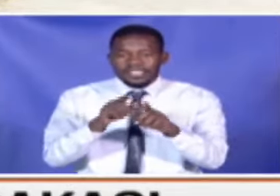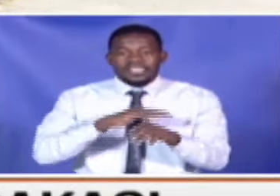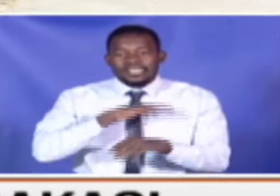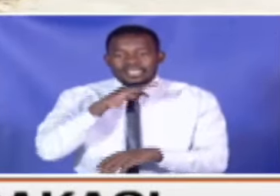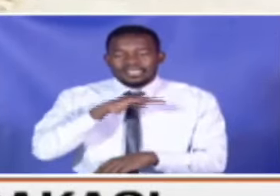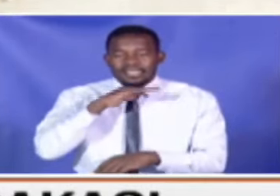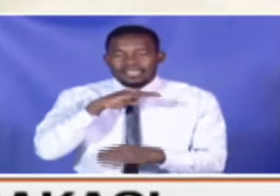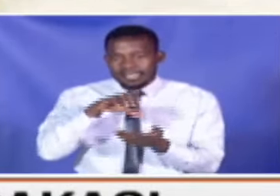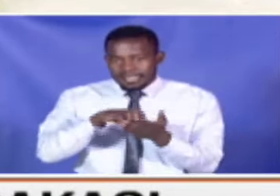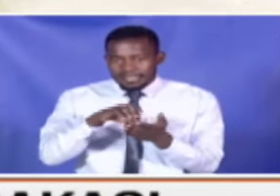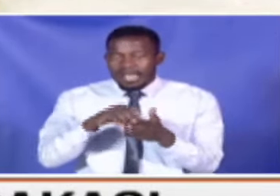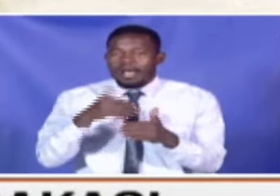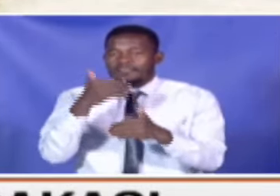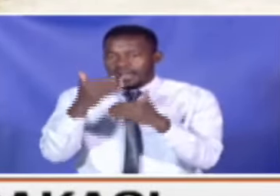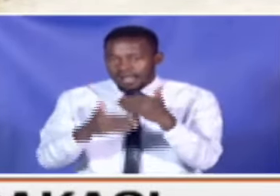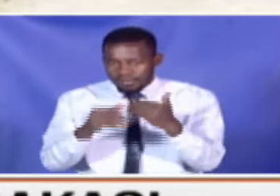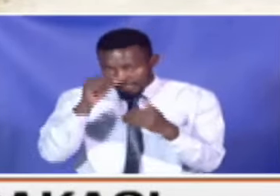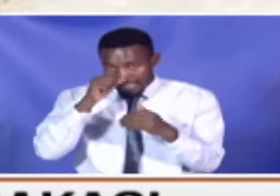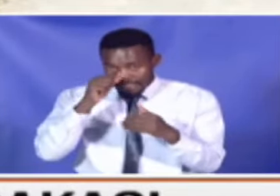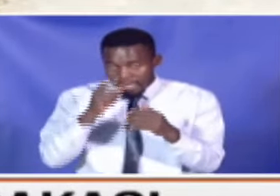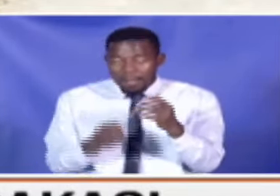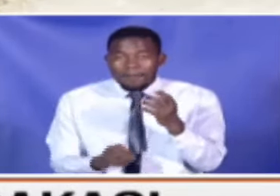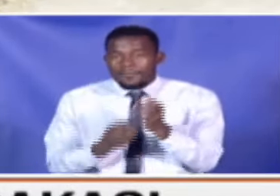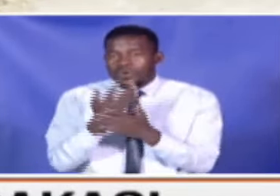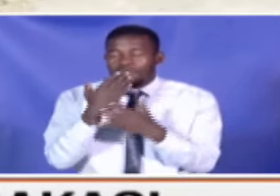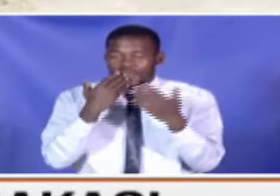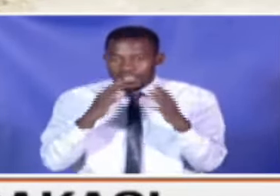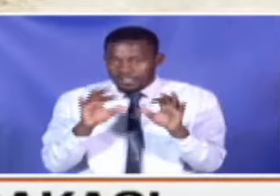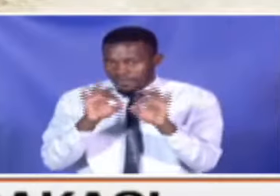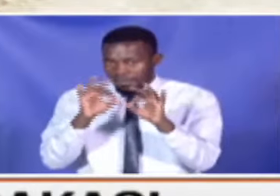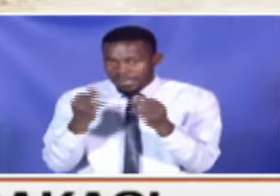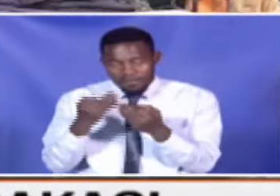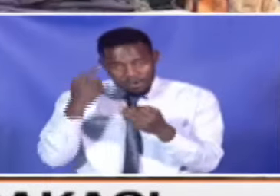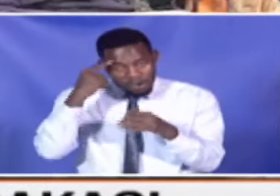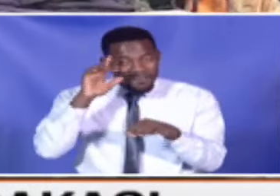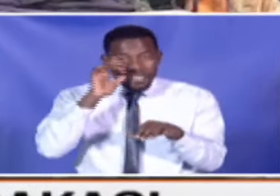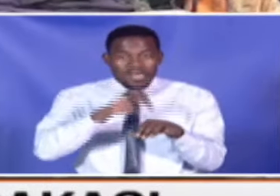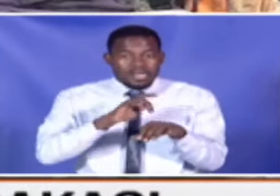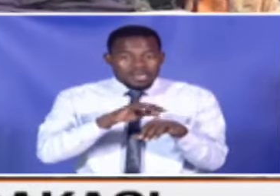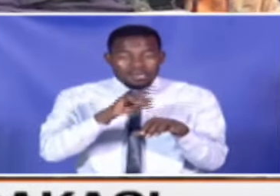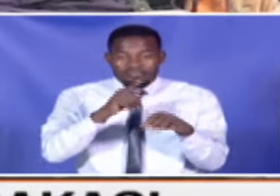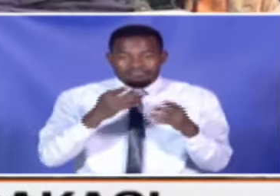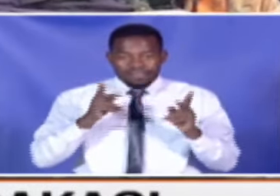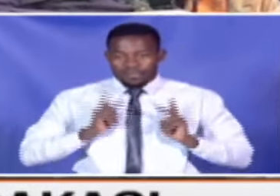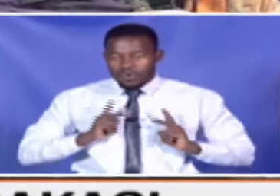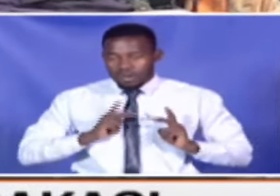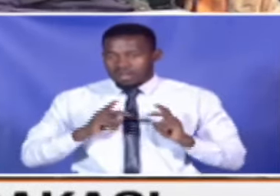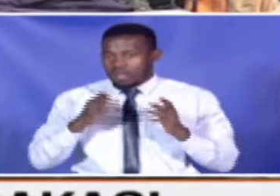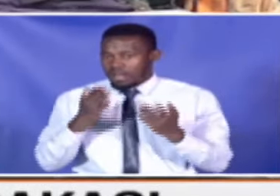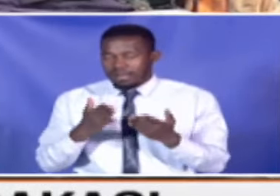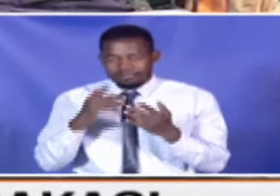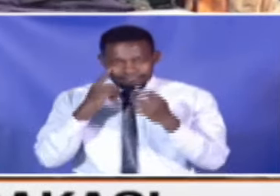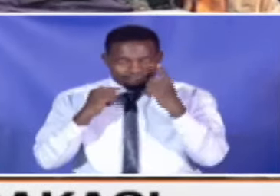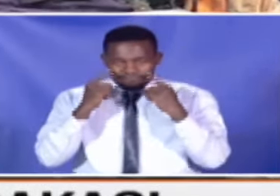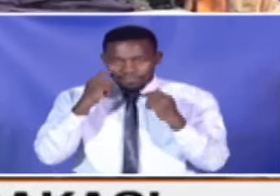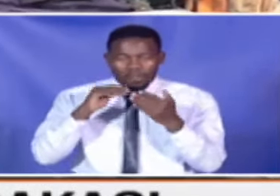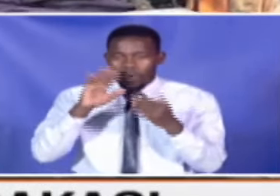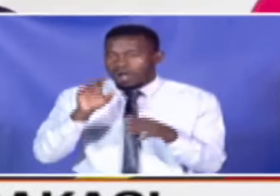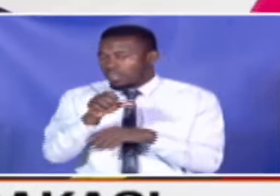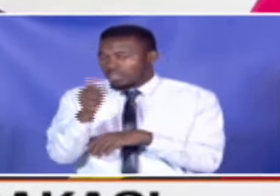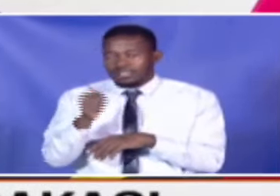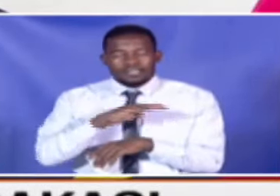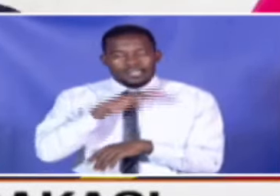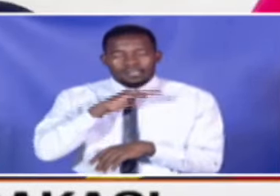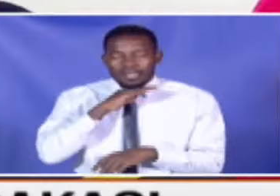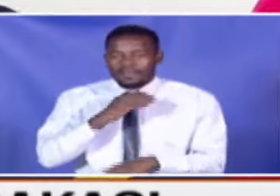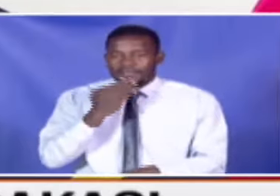ya mlipuko wa Embakasi, familia za waathiriwa zipo katika hali ya sintofahamu, baadhi yao wakipoteza wapendwa wao. Pia